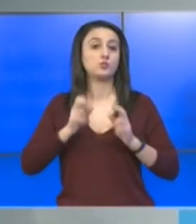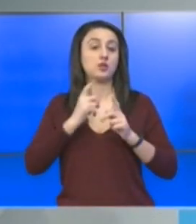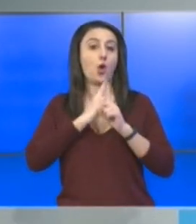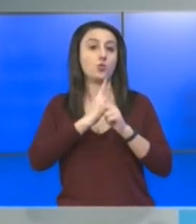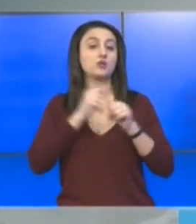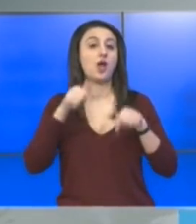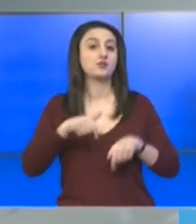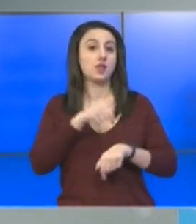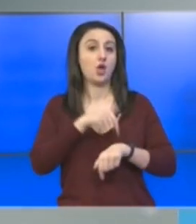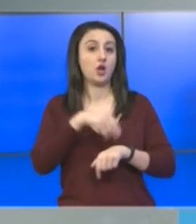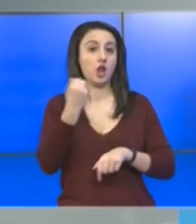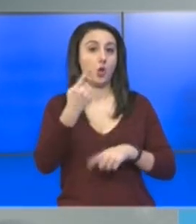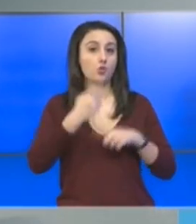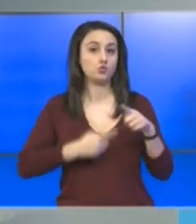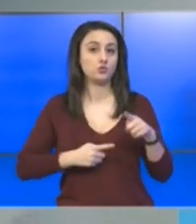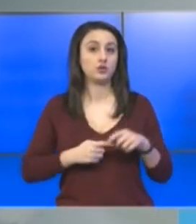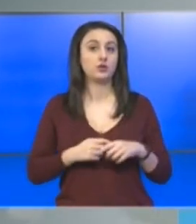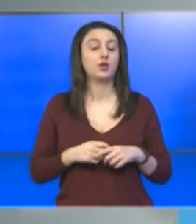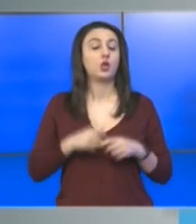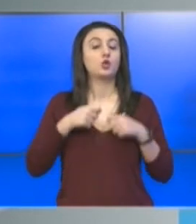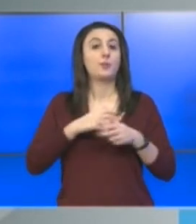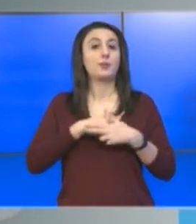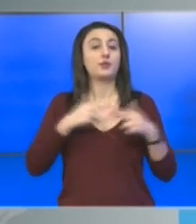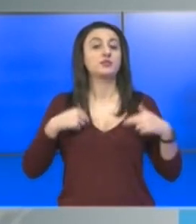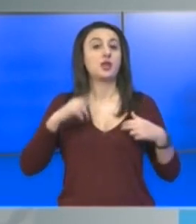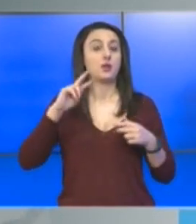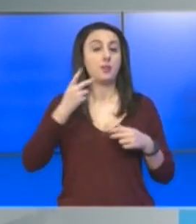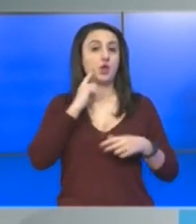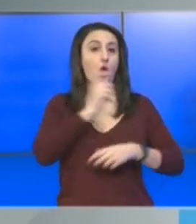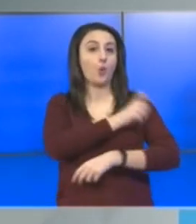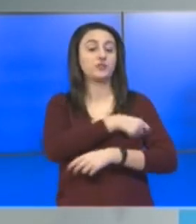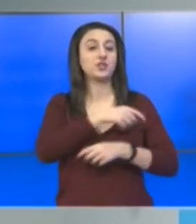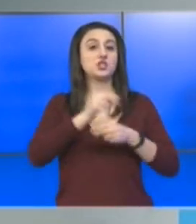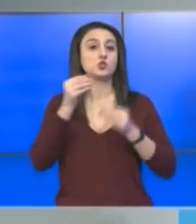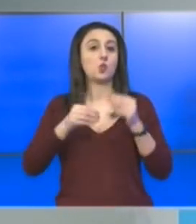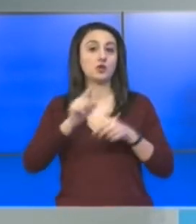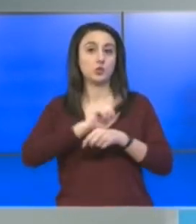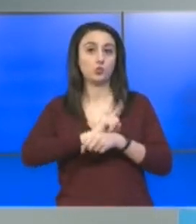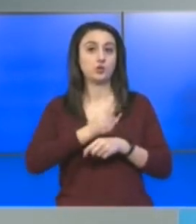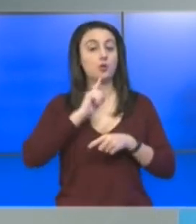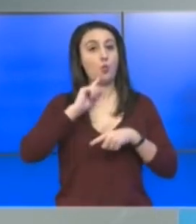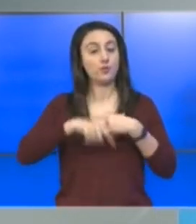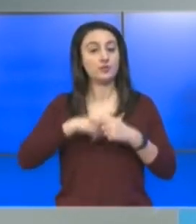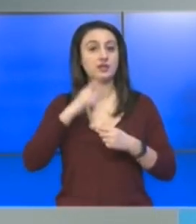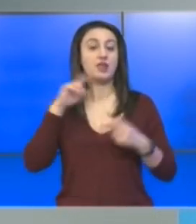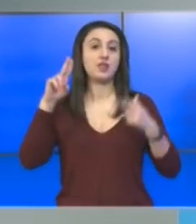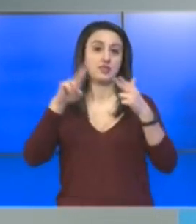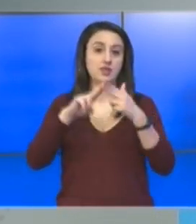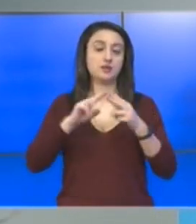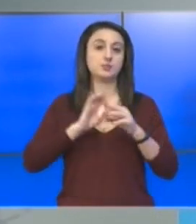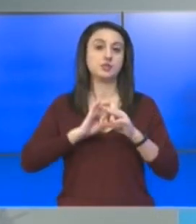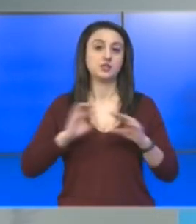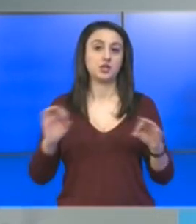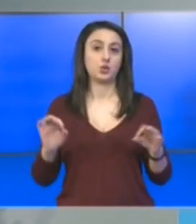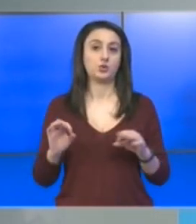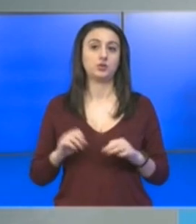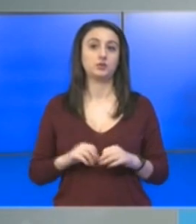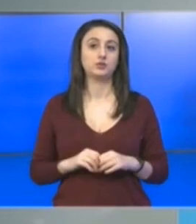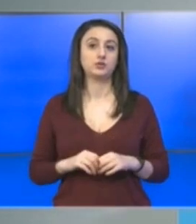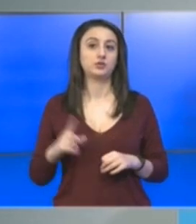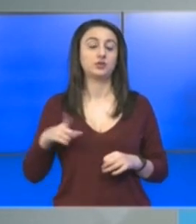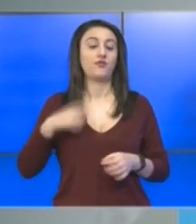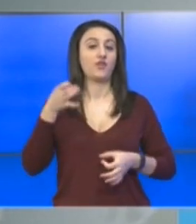ora 9:30, doamna prefect a convocat Comitetul pentru Situații de Urgență, urmând să ne întâlnim și, sigur, să